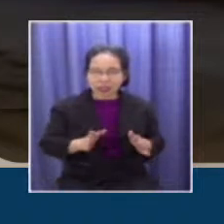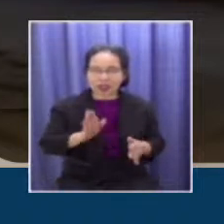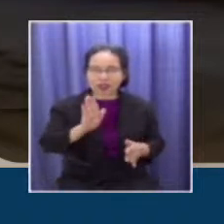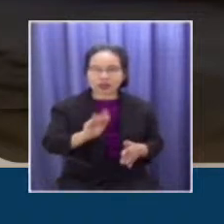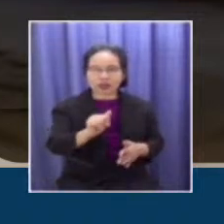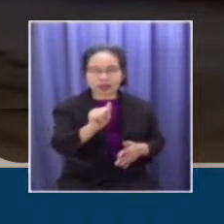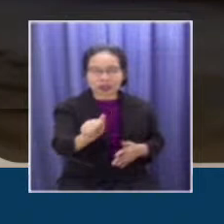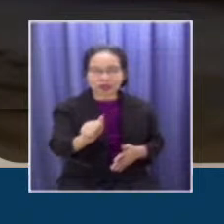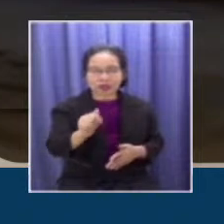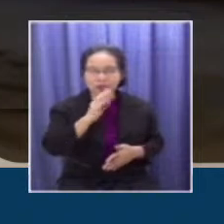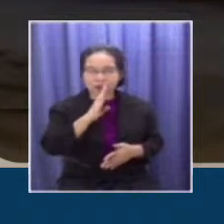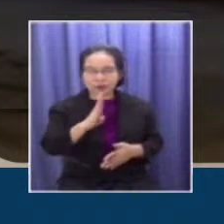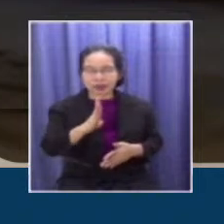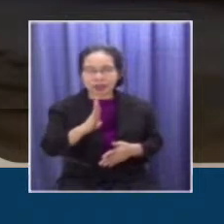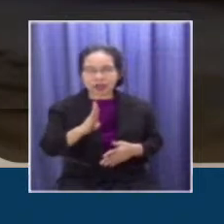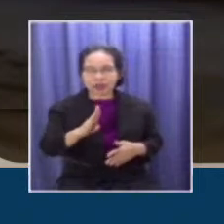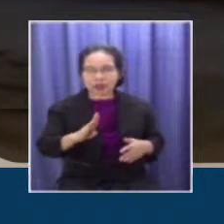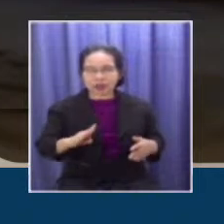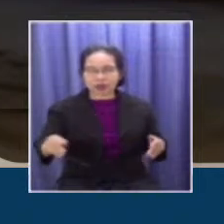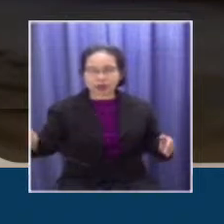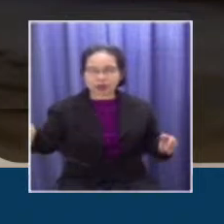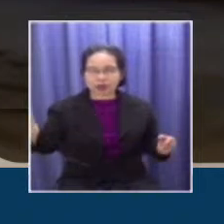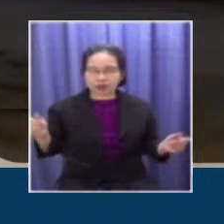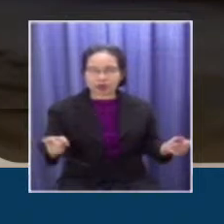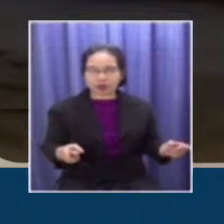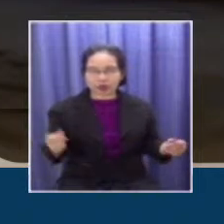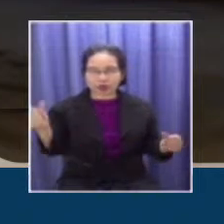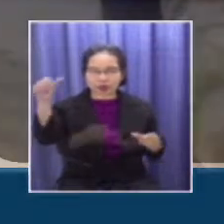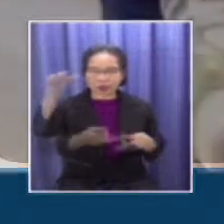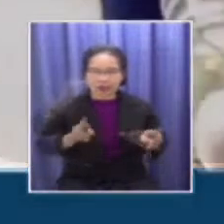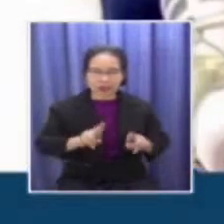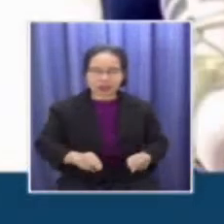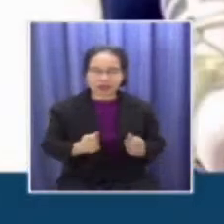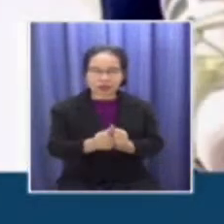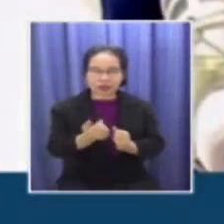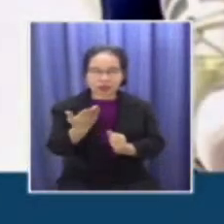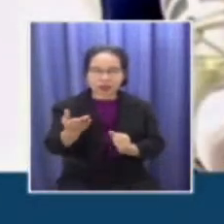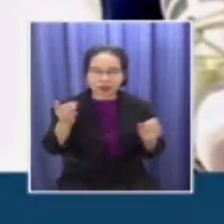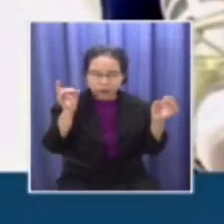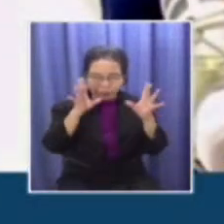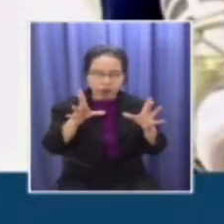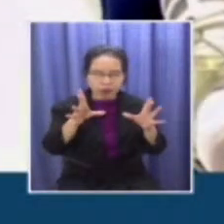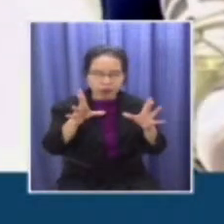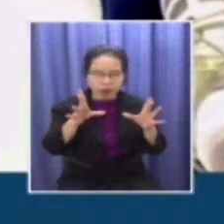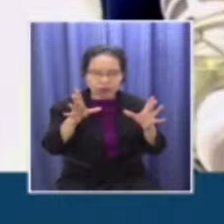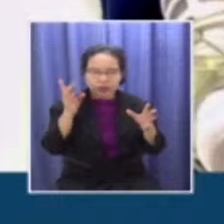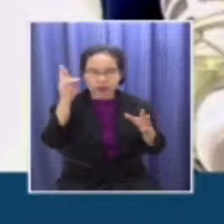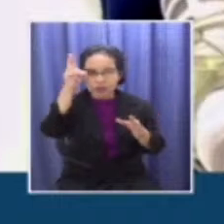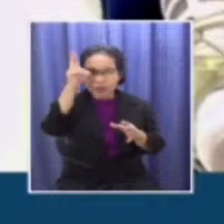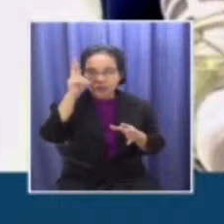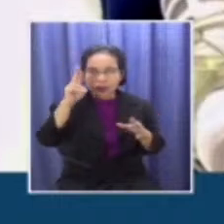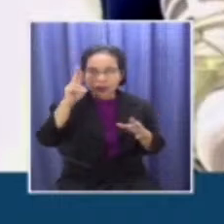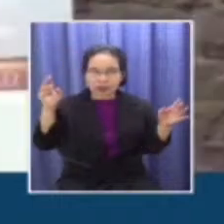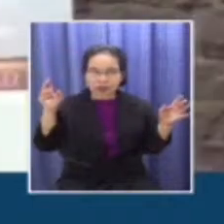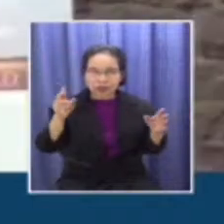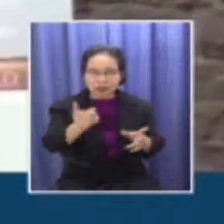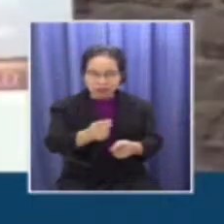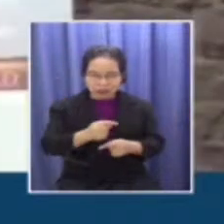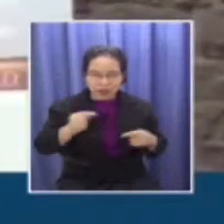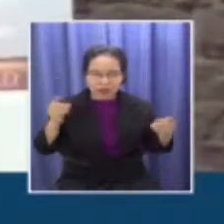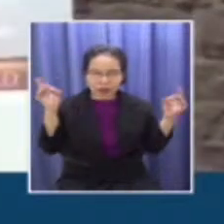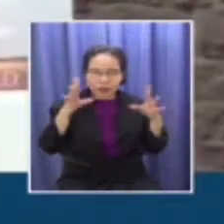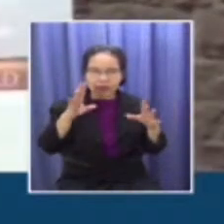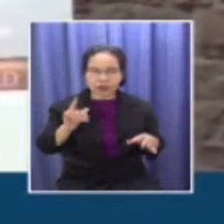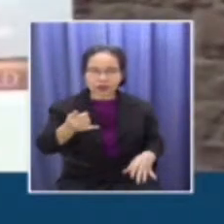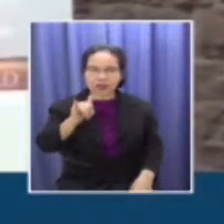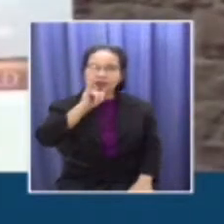nkunim ana wo sɛ di bɔne a woyɛ no mu nkukuo bio die a ɛneɛ akyire asɛm nie obɛ